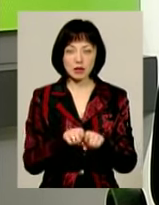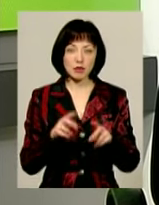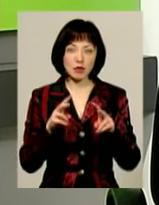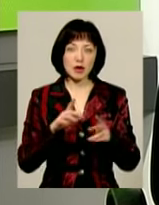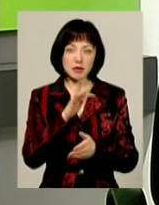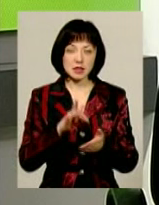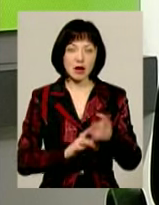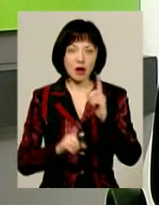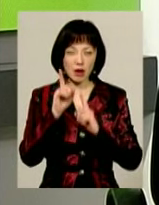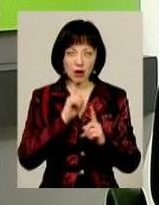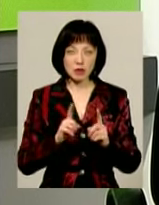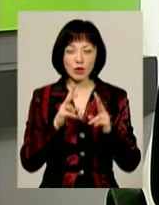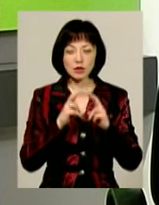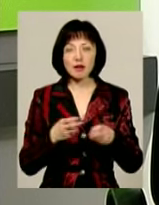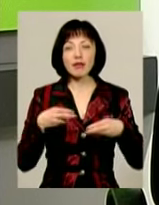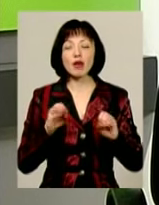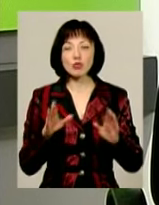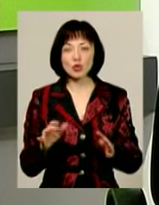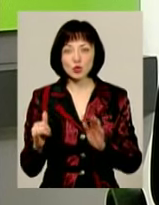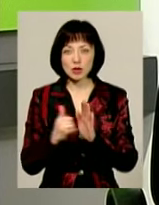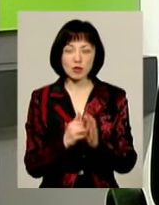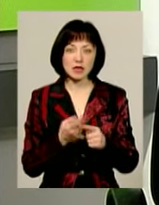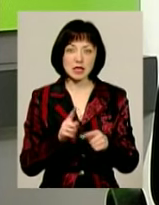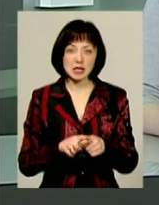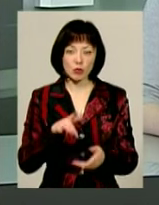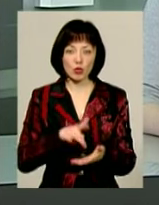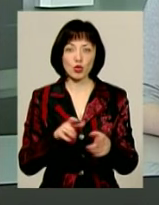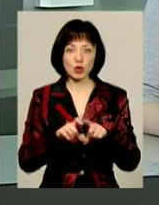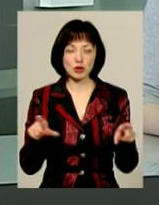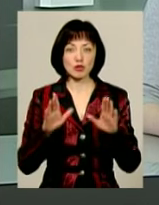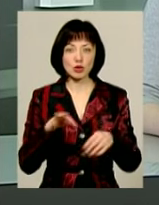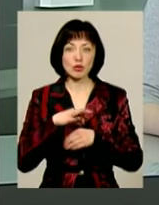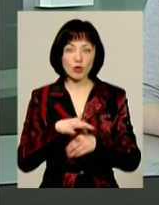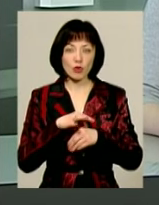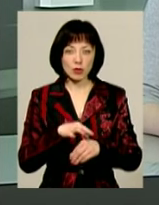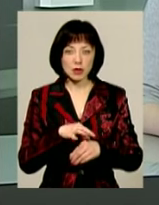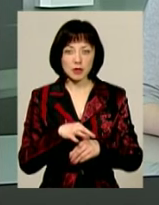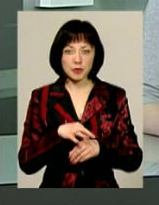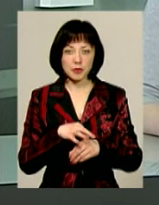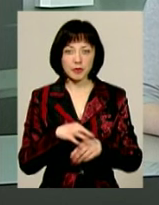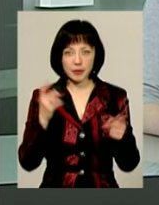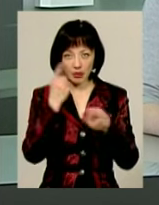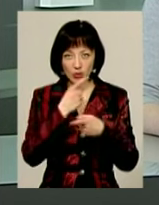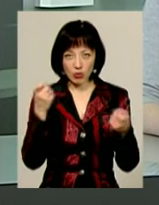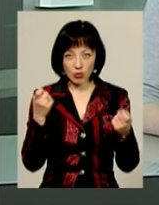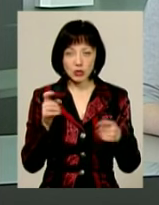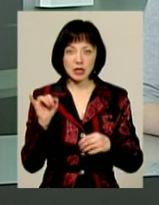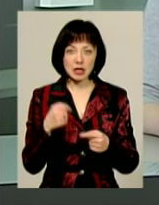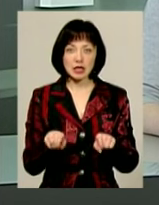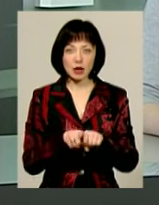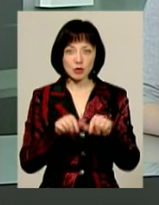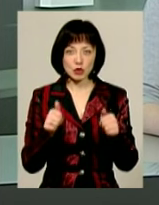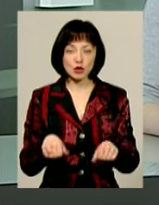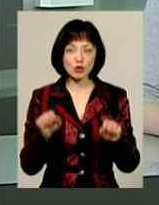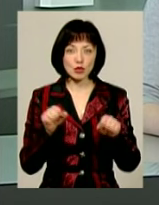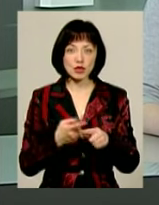міською радою розглядаються, де будуть встановлені ці мобільні пункти, буде проходити оголошення, і таким чином можна